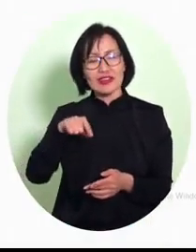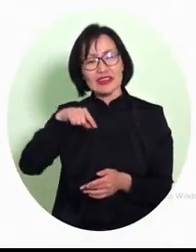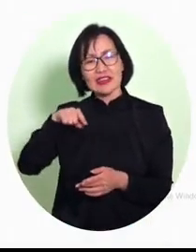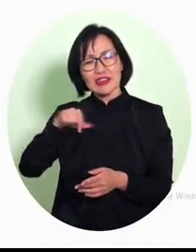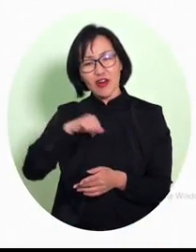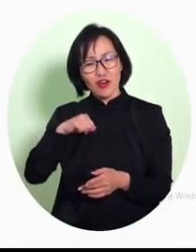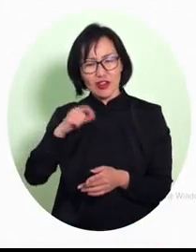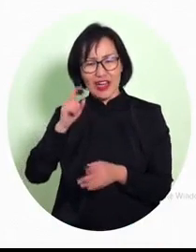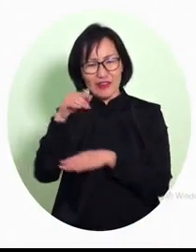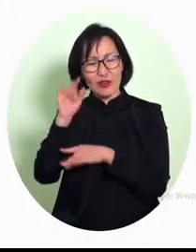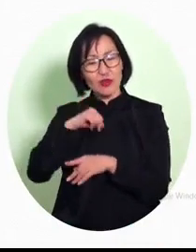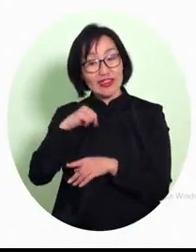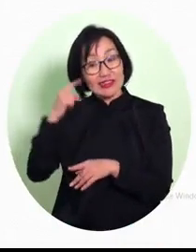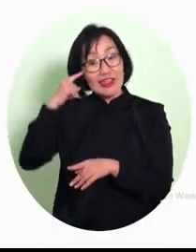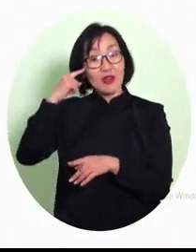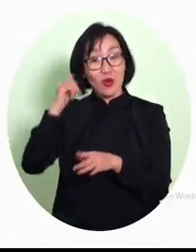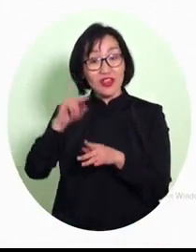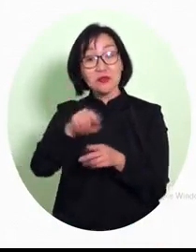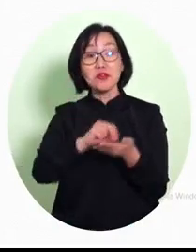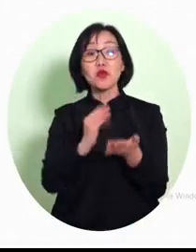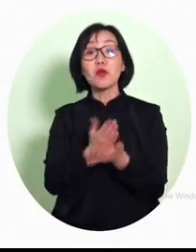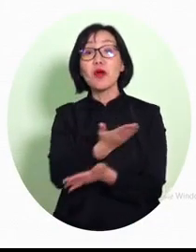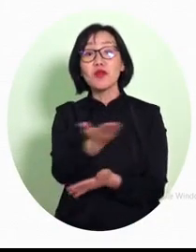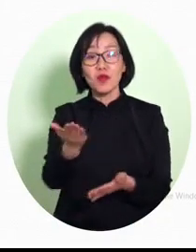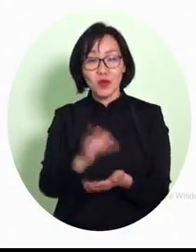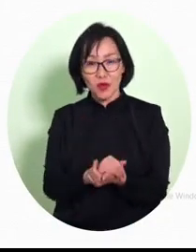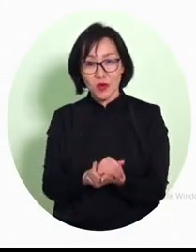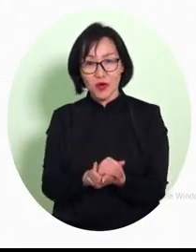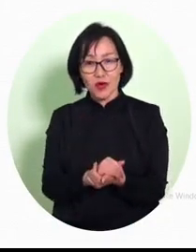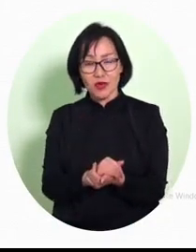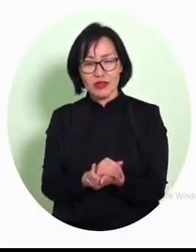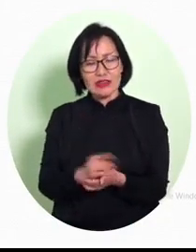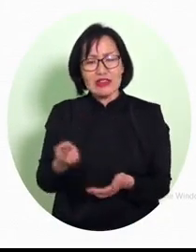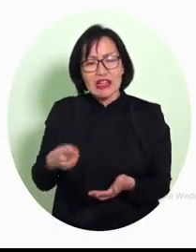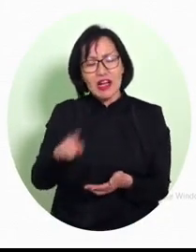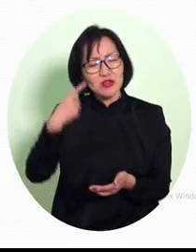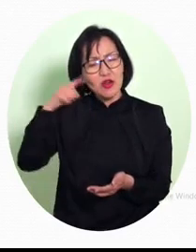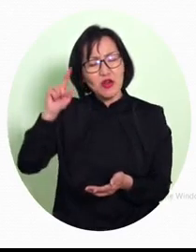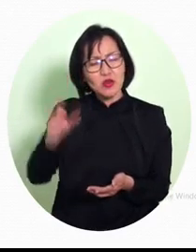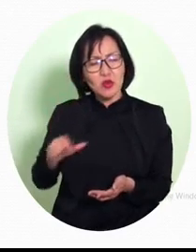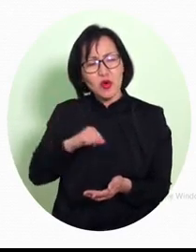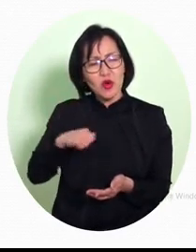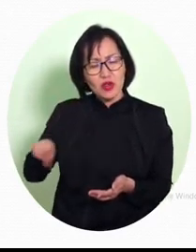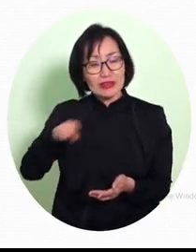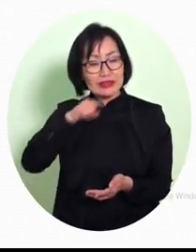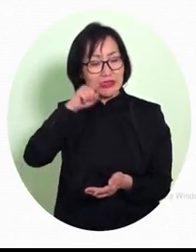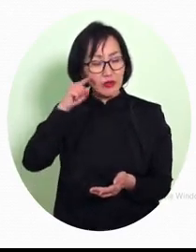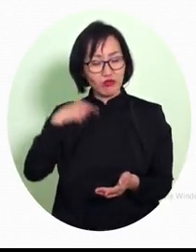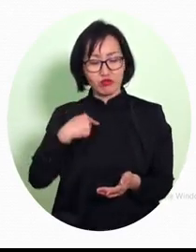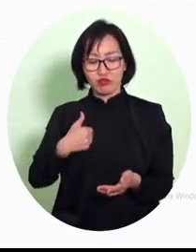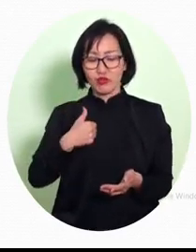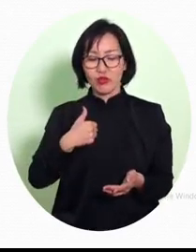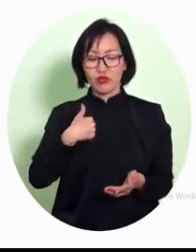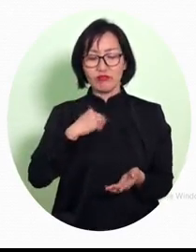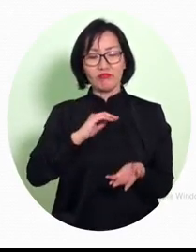шиг санддаг учраас гэсэн байна тийм ээ? Ингэж бичсэн хүмүүс байгаа юу? Магадгүй байж магадгүй. Яагаад зохиолч өөрийгөө